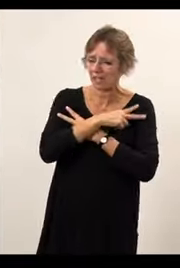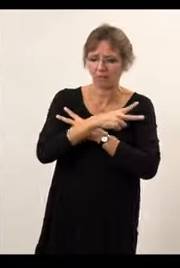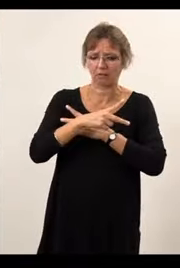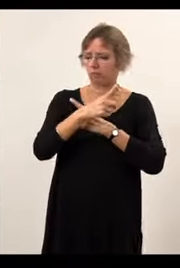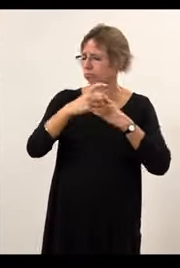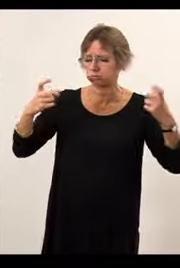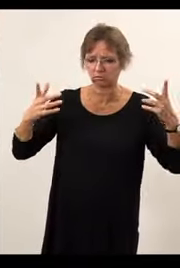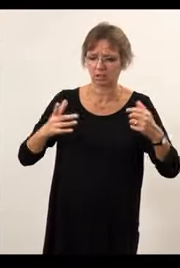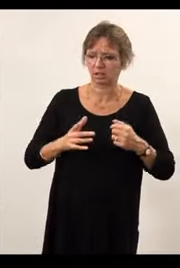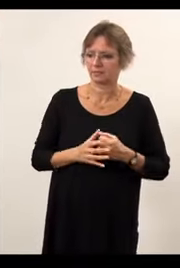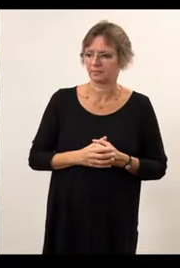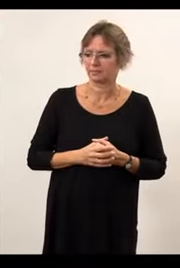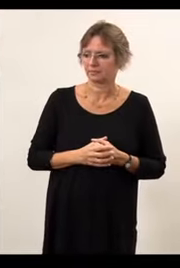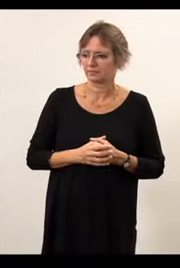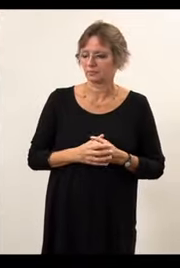vacances.